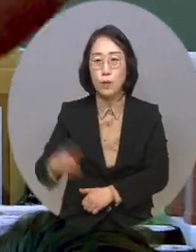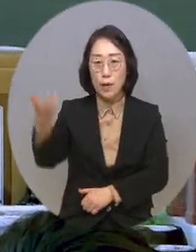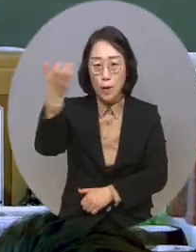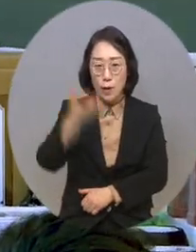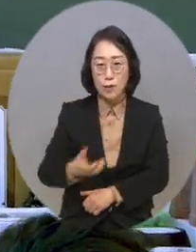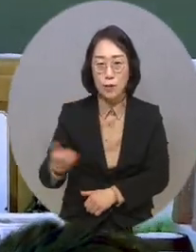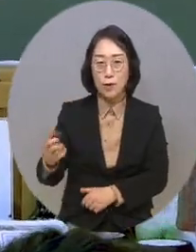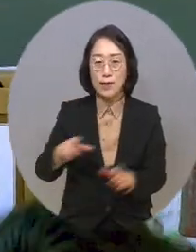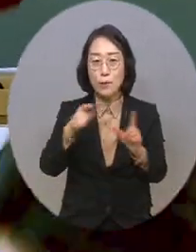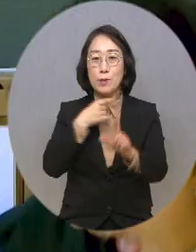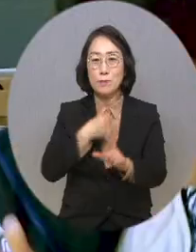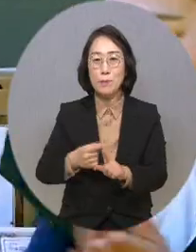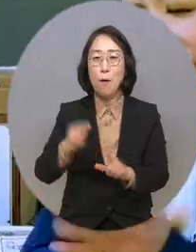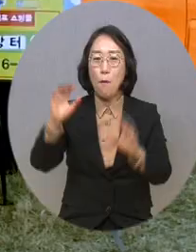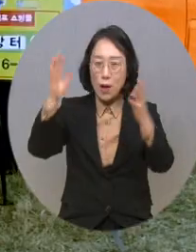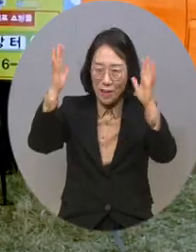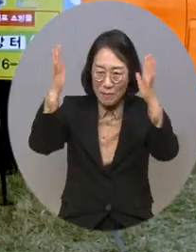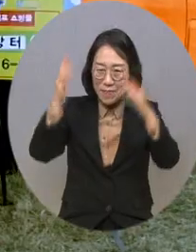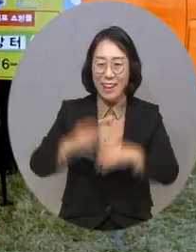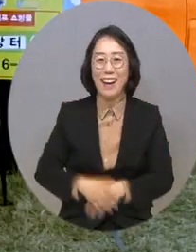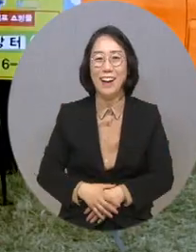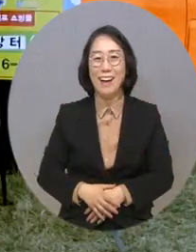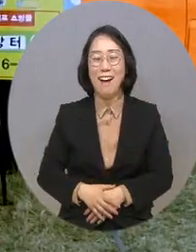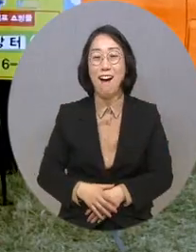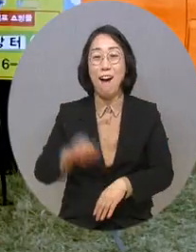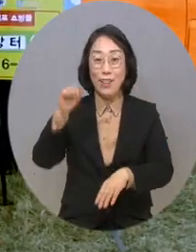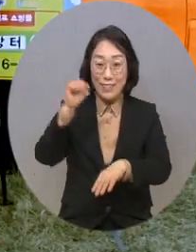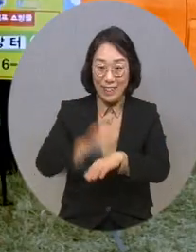분 환영합니다. 정확히